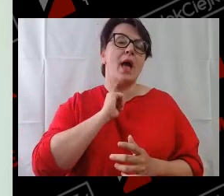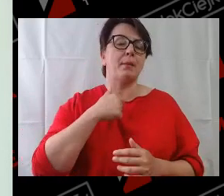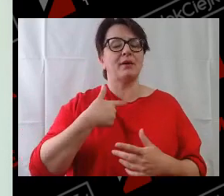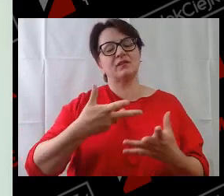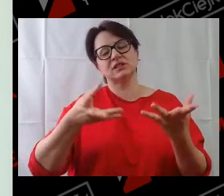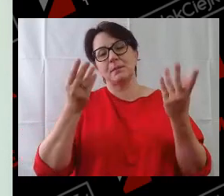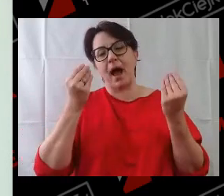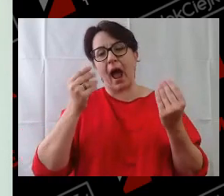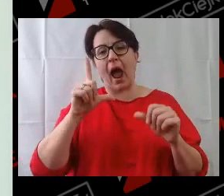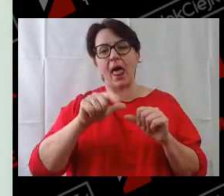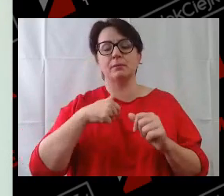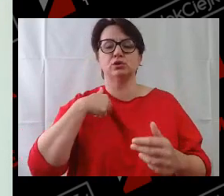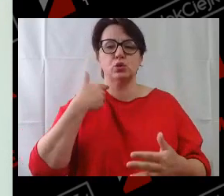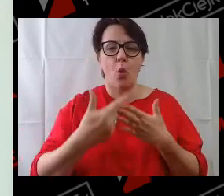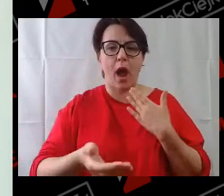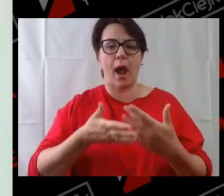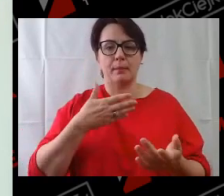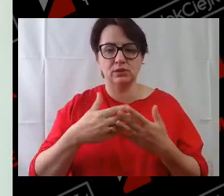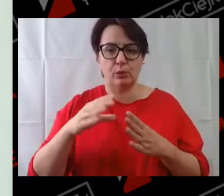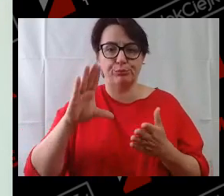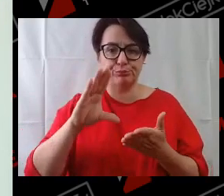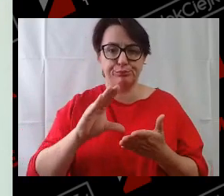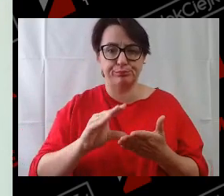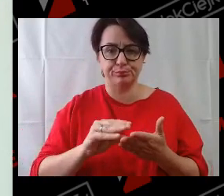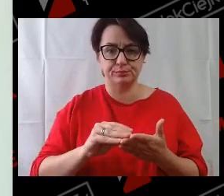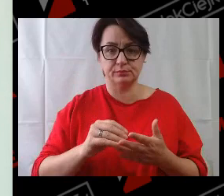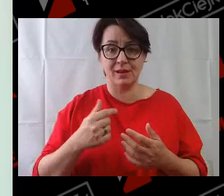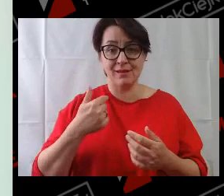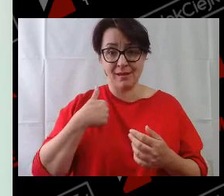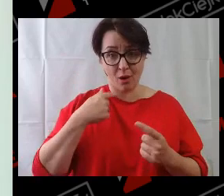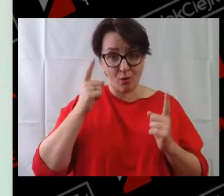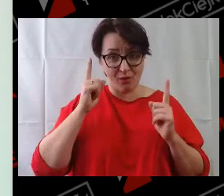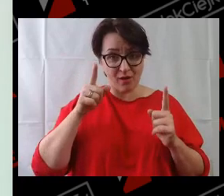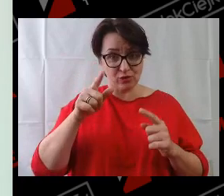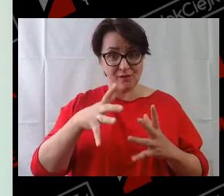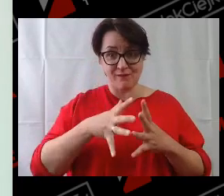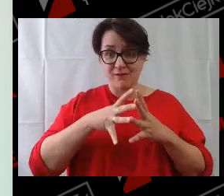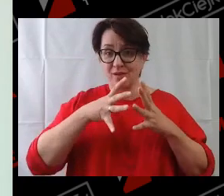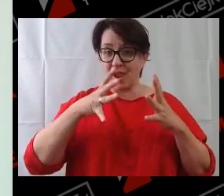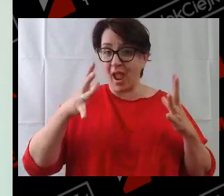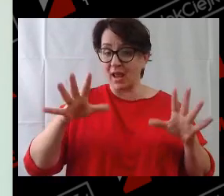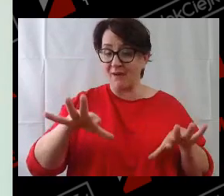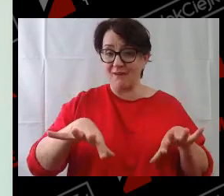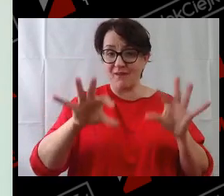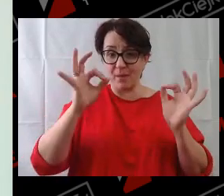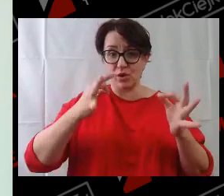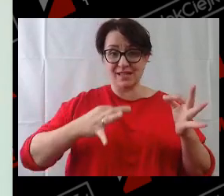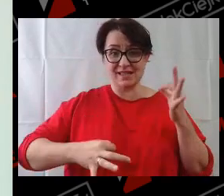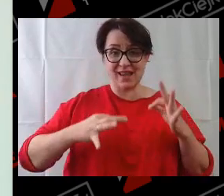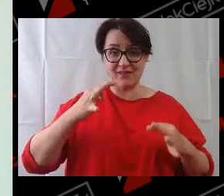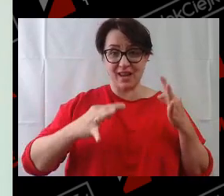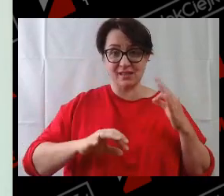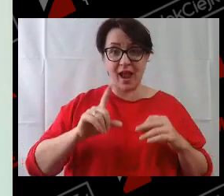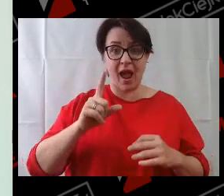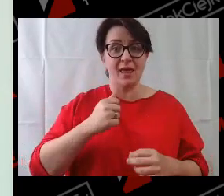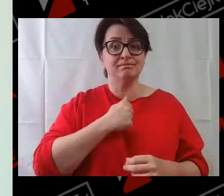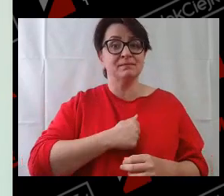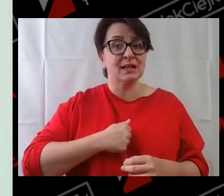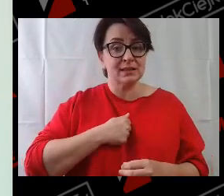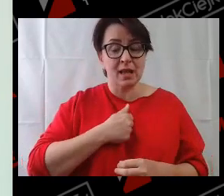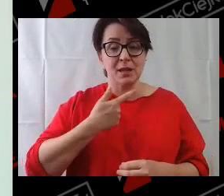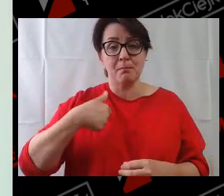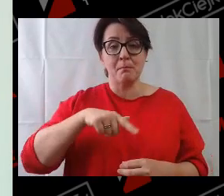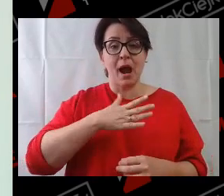że będziemy coraz słabsi i uważam że to jest naprawdę wielki wybór cywilizacyjne ale niestety Mamy władzę która